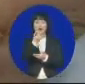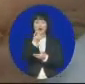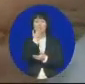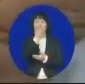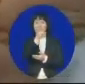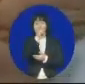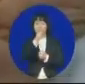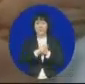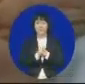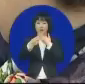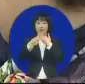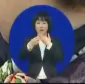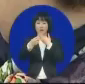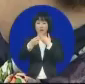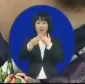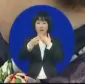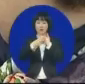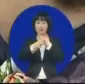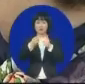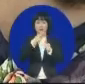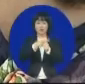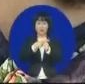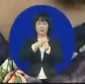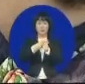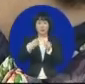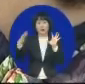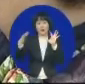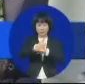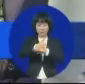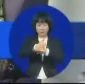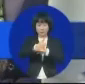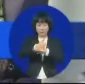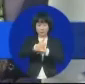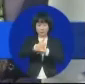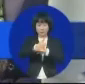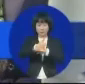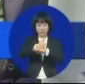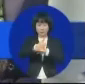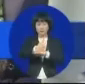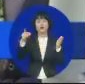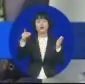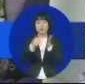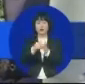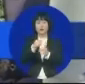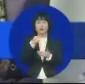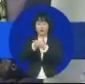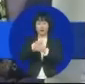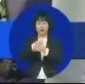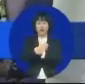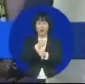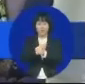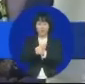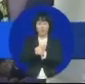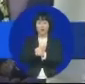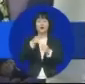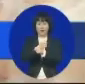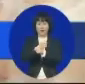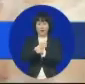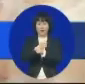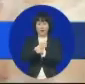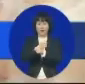제작합니다 시술 병원 은 지역 치과의사 회화의 협의에 따라 결정되며 시술 대상자들의 접근성을 고려해